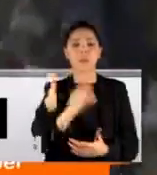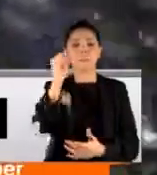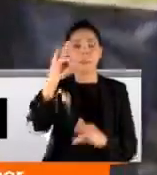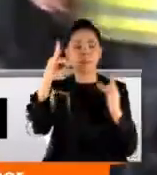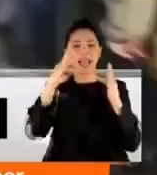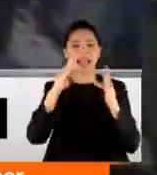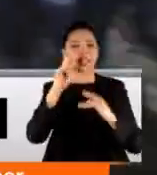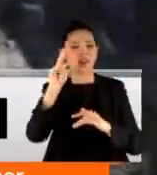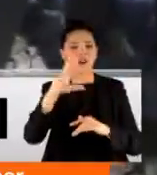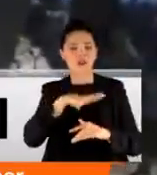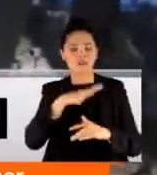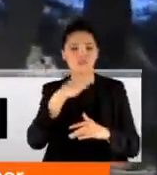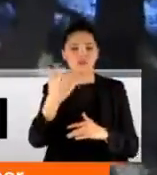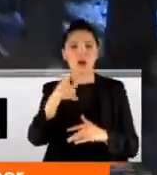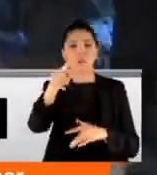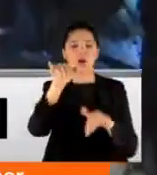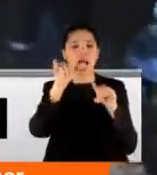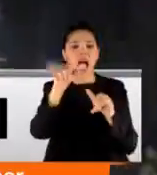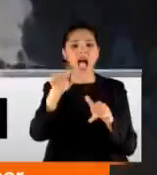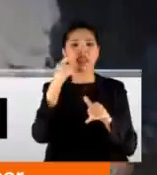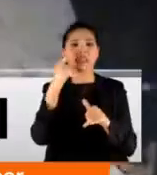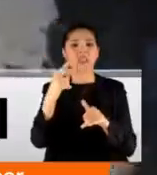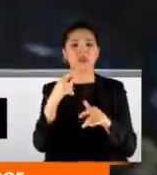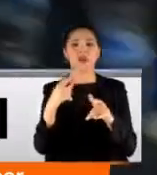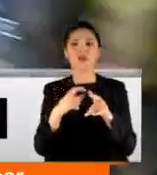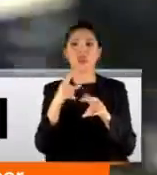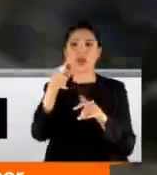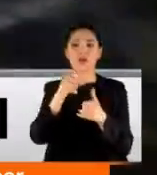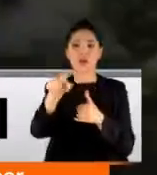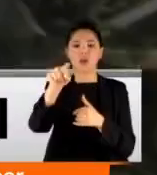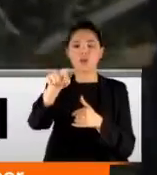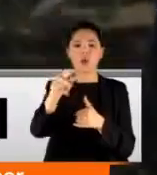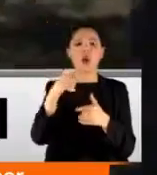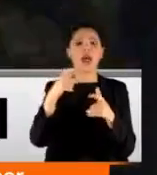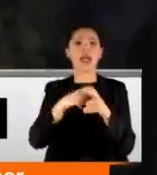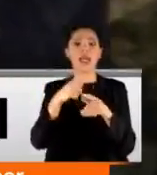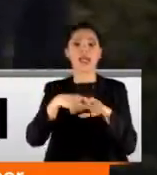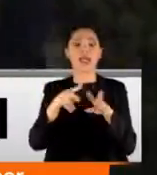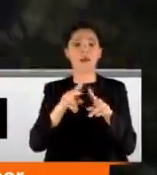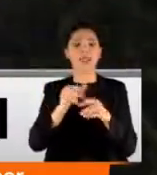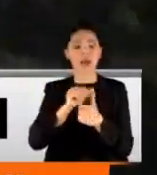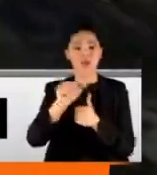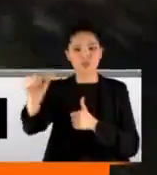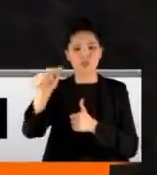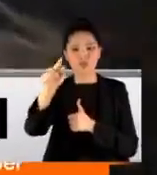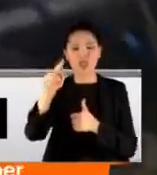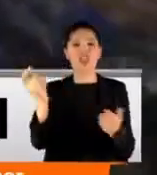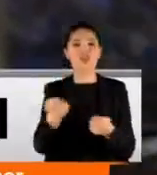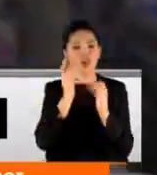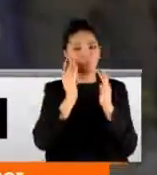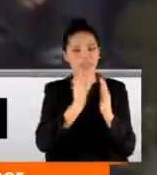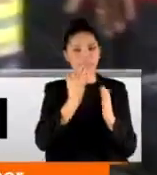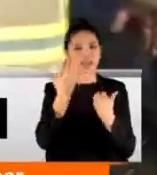Yataklarını görüyorsunuz. Burada yine aynı şekilde bebek eşyalarını, çocuk eşyalarını görmektesiniz. Çalışmalar devam ediyor.